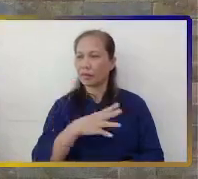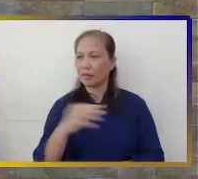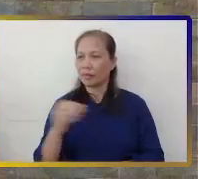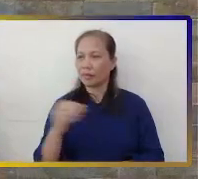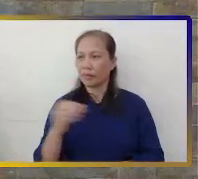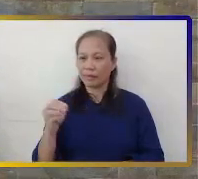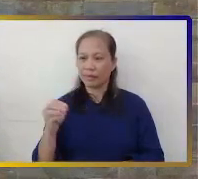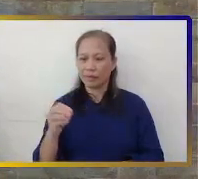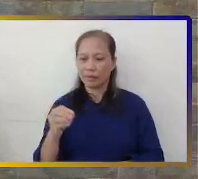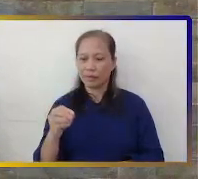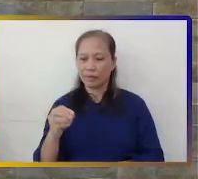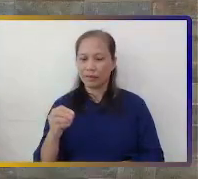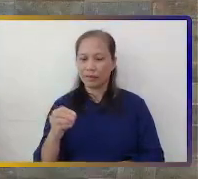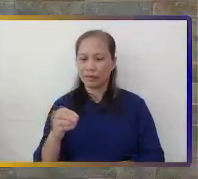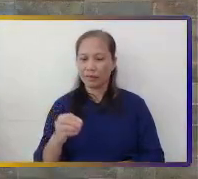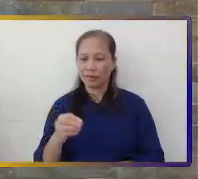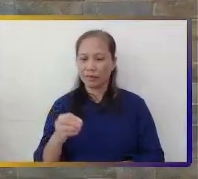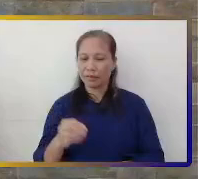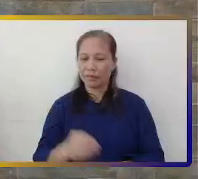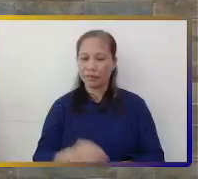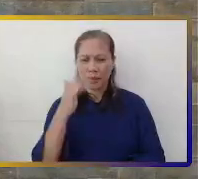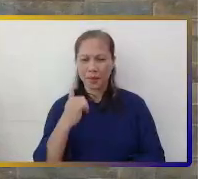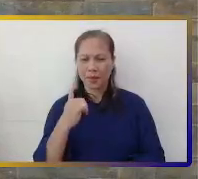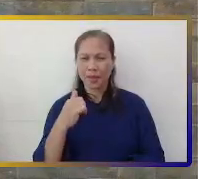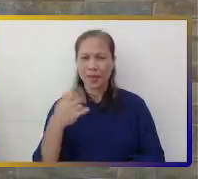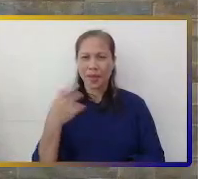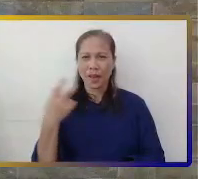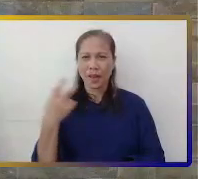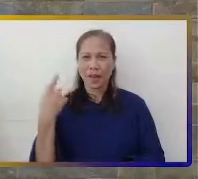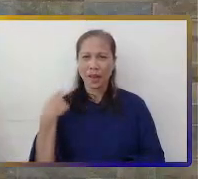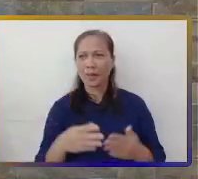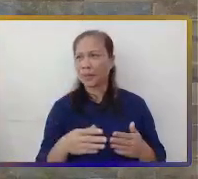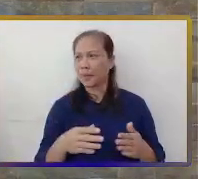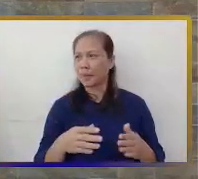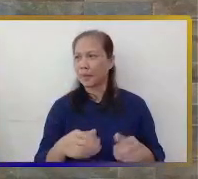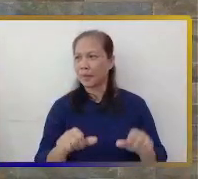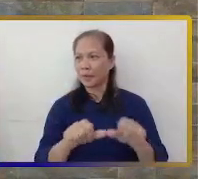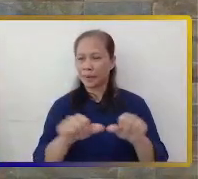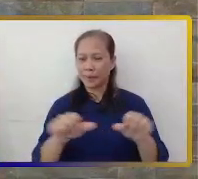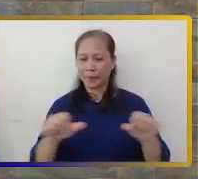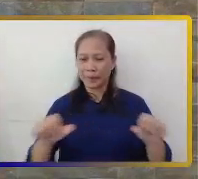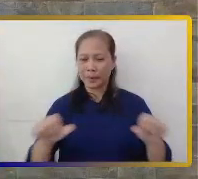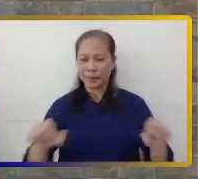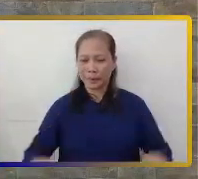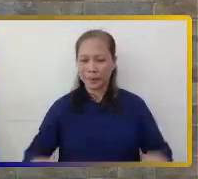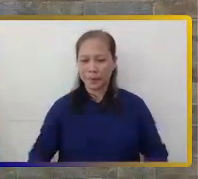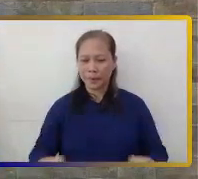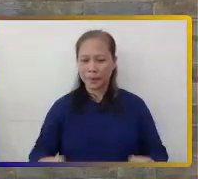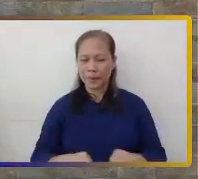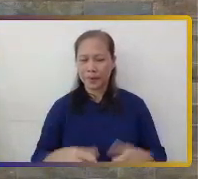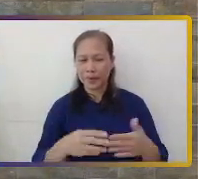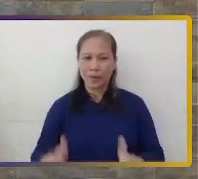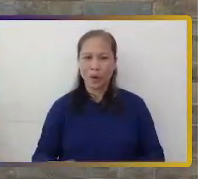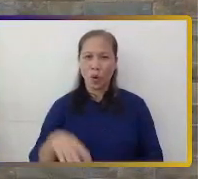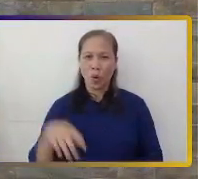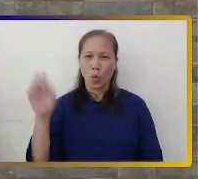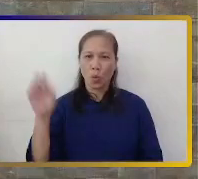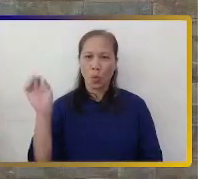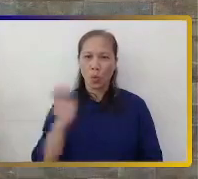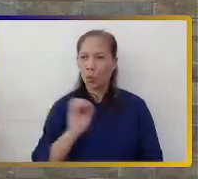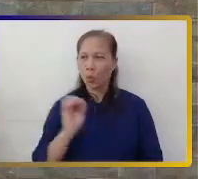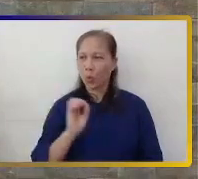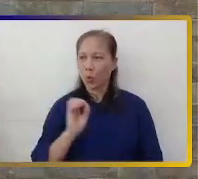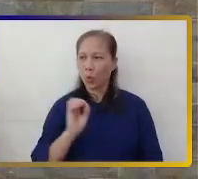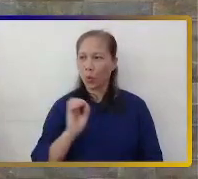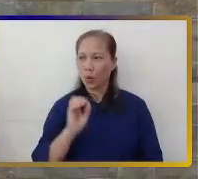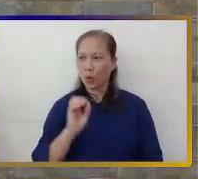sa amin may mga area leaders no subordinate lang kami ng Pastor wala kaming kinalaman sa leadership ng buong simbahan ang pinag-uusapan namin as